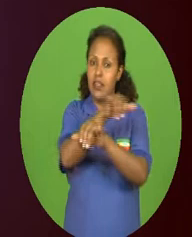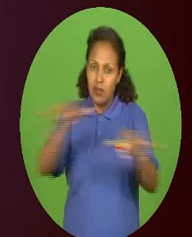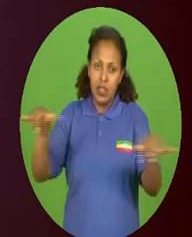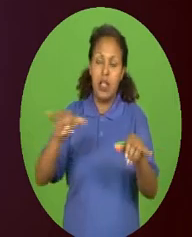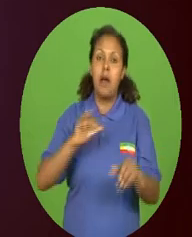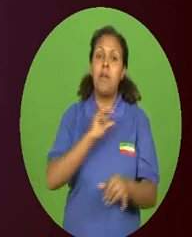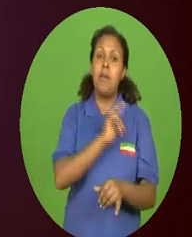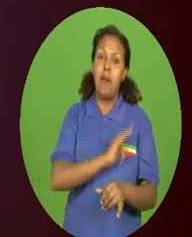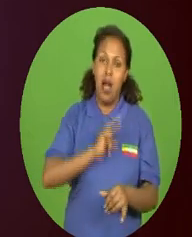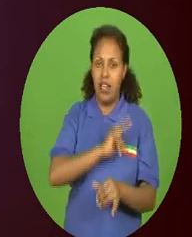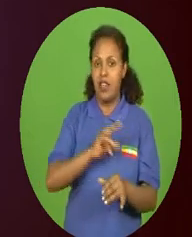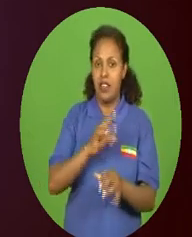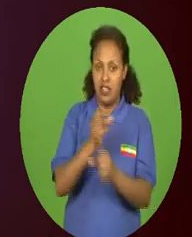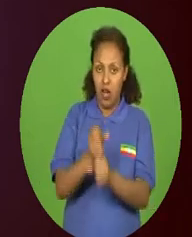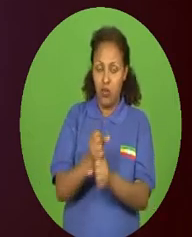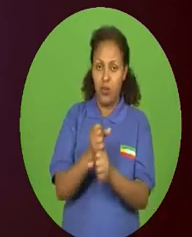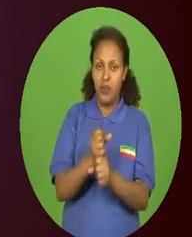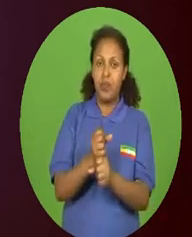አይነት ባህሪን ይጋራሉ።